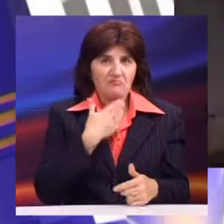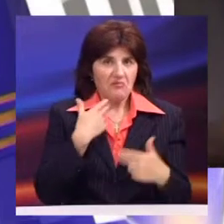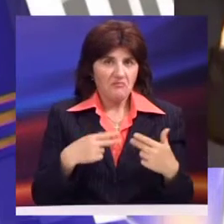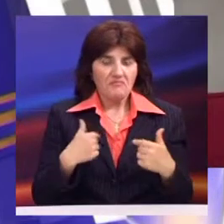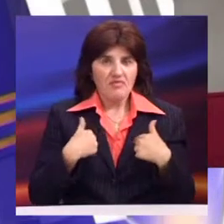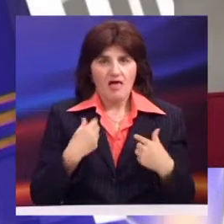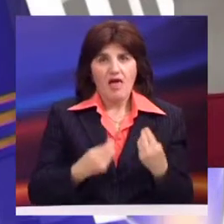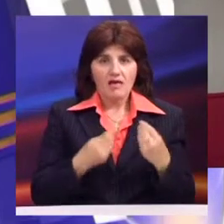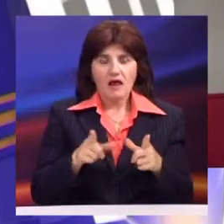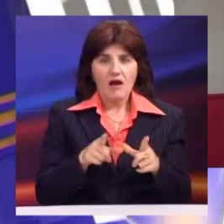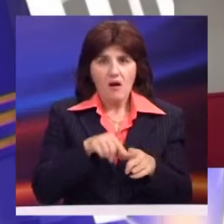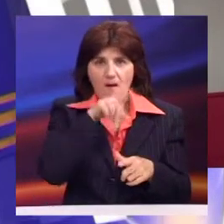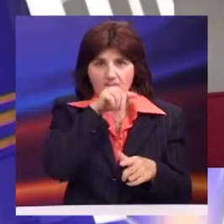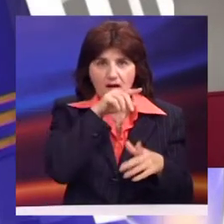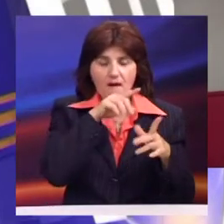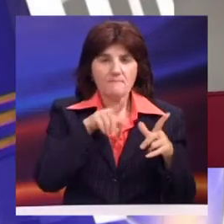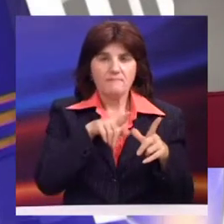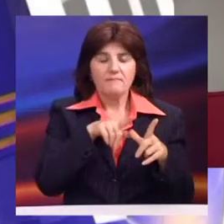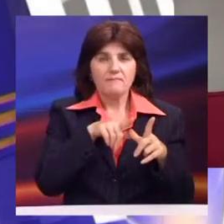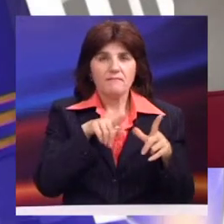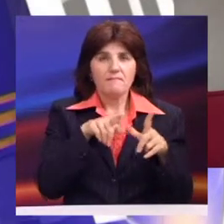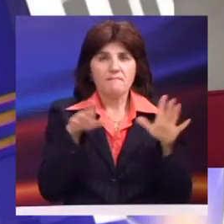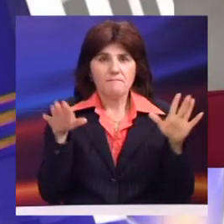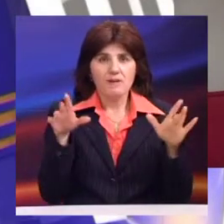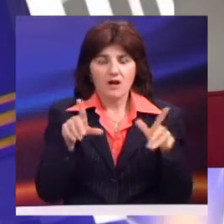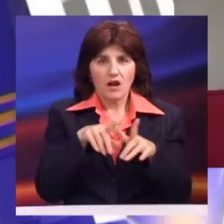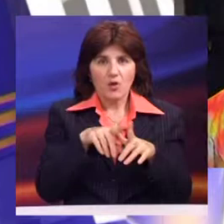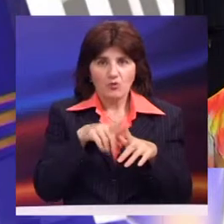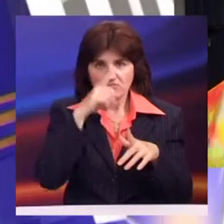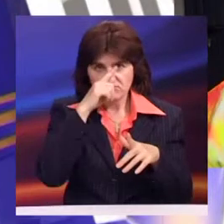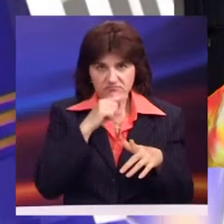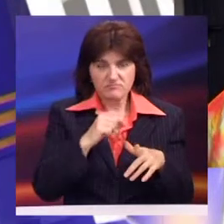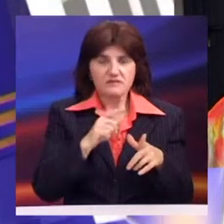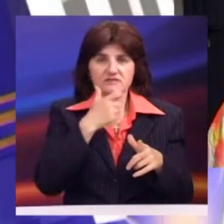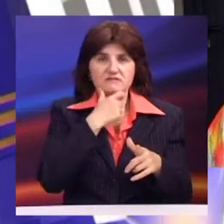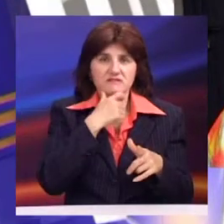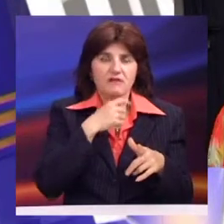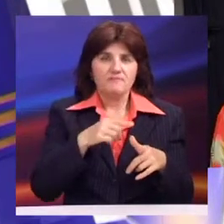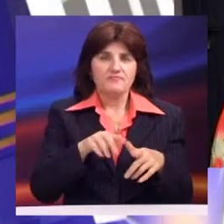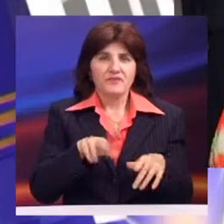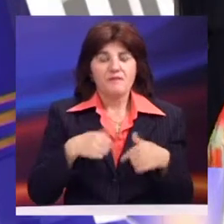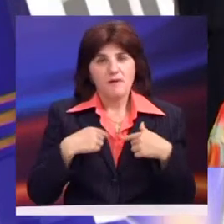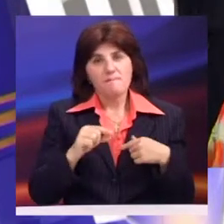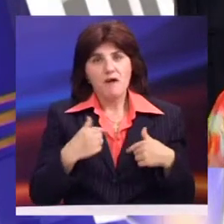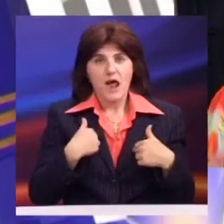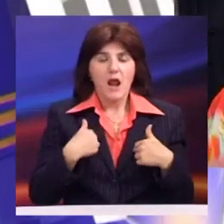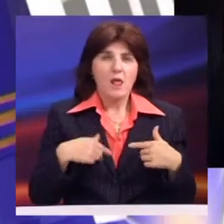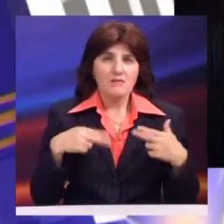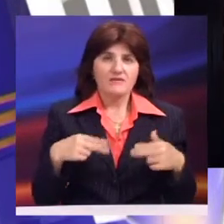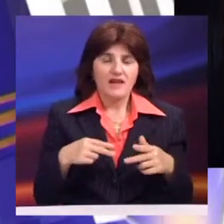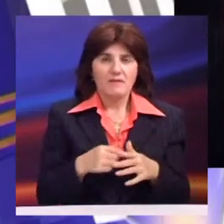Nemam tremu i igram Baba Rogana. Jesi spremna? 100%. Tetka Pogana i ima malu